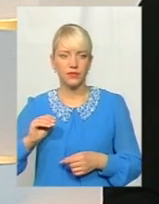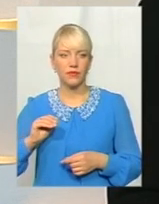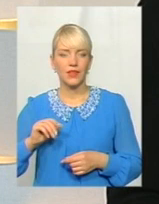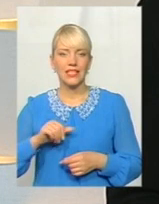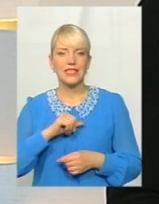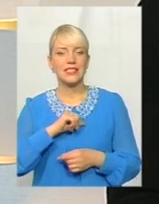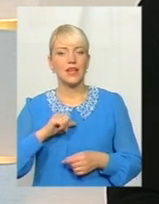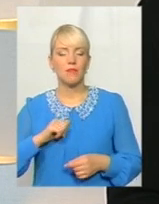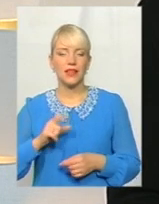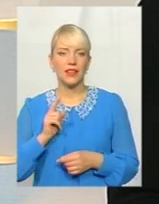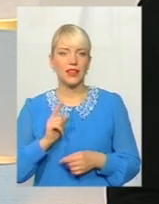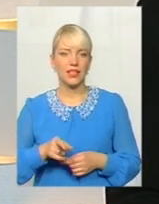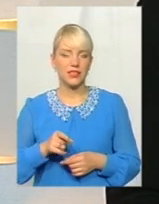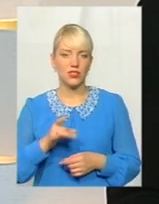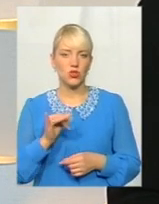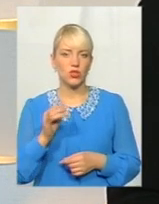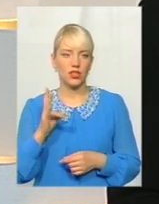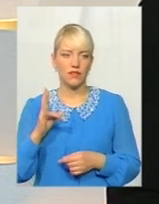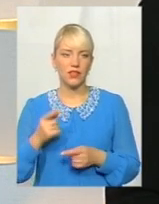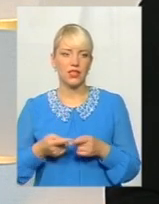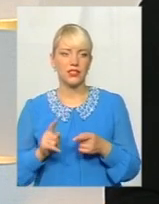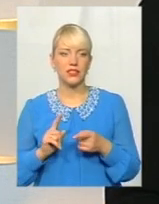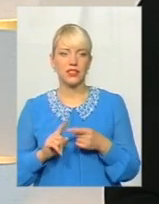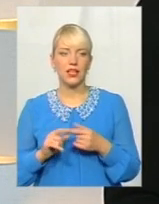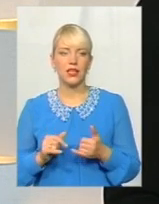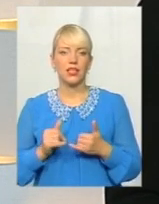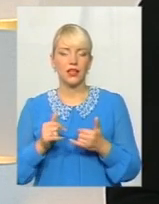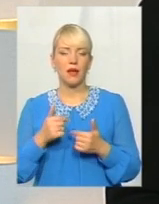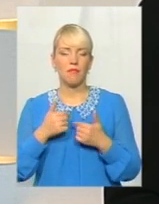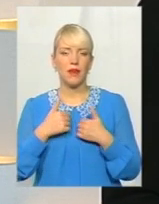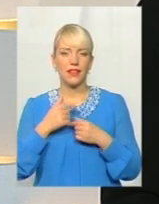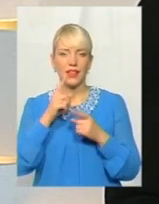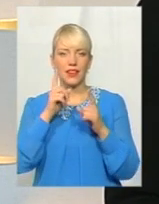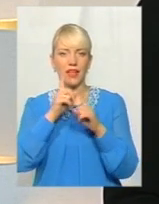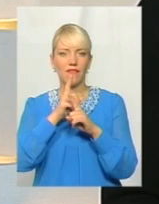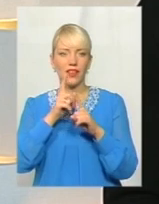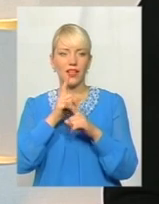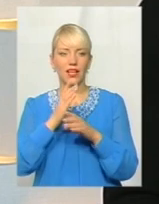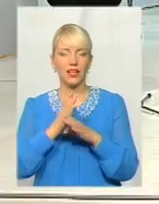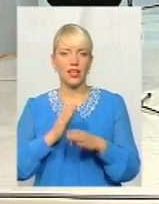саме 1000 гривень, це, скажімо, для мене невелика